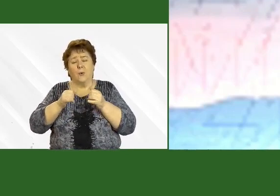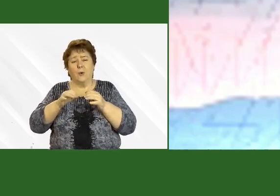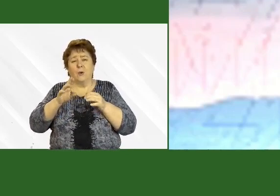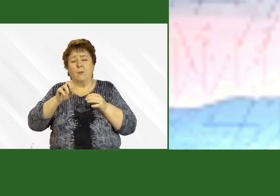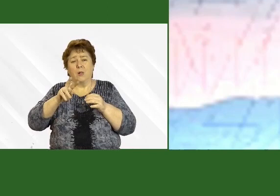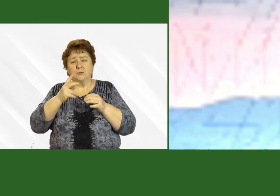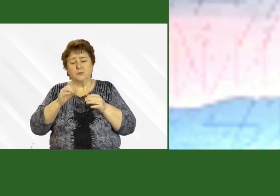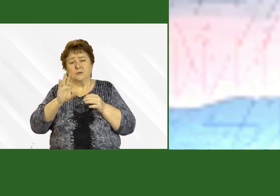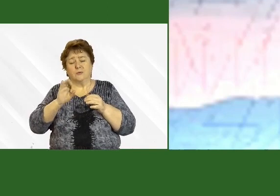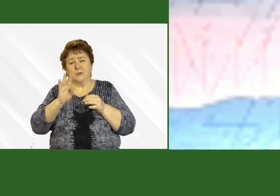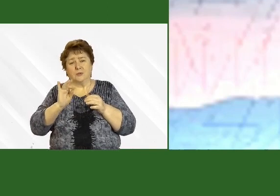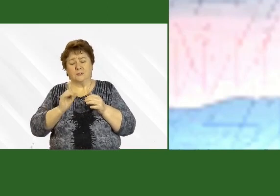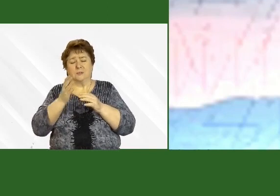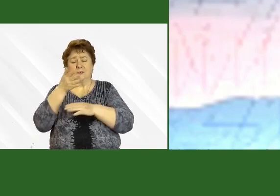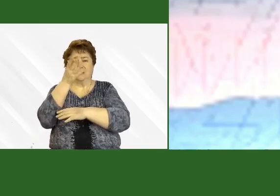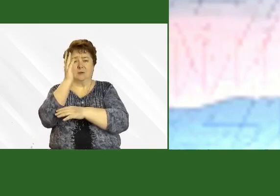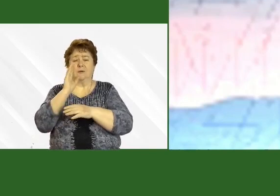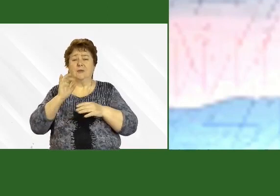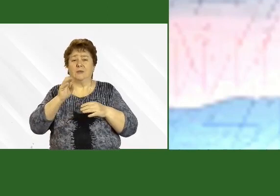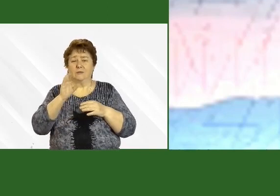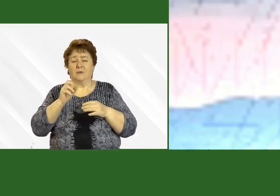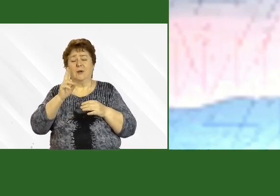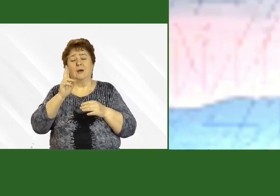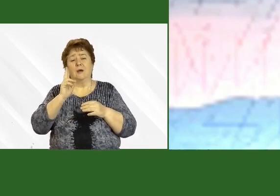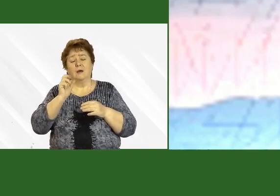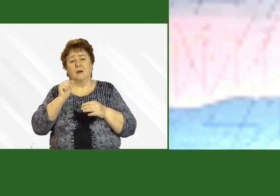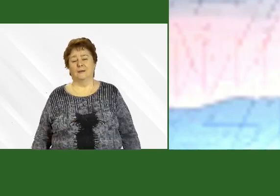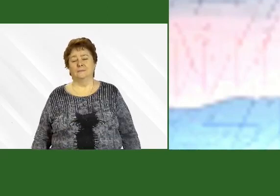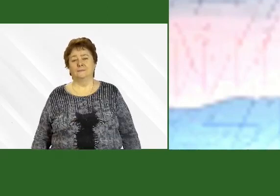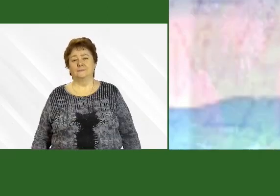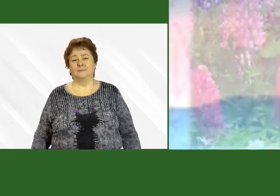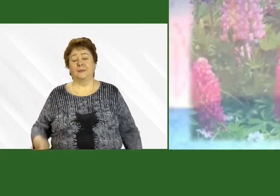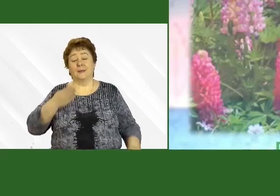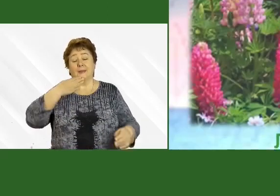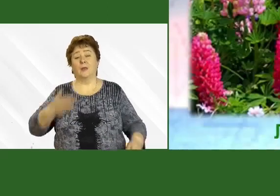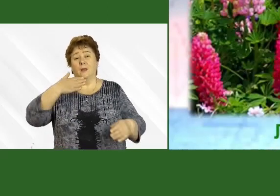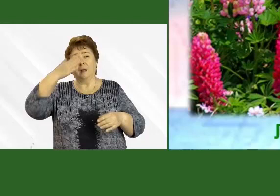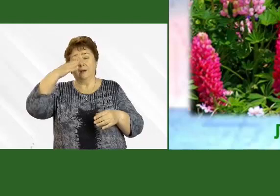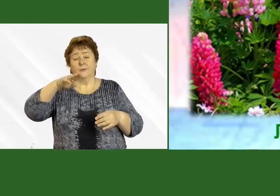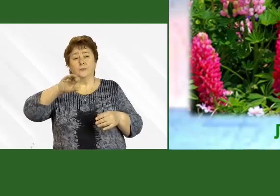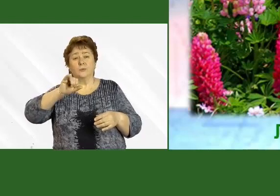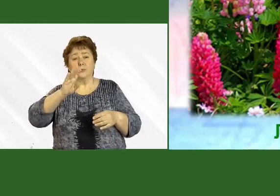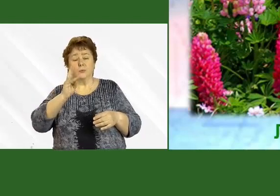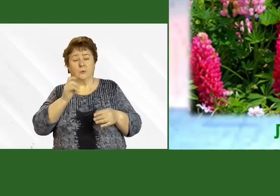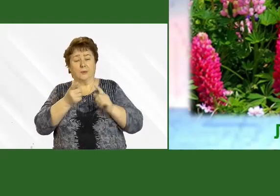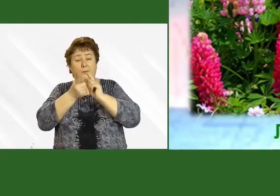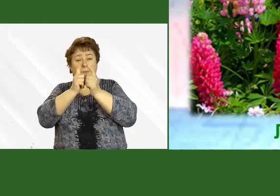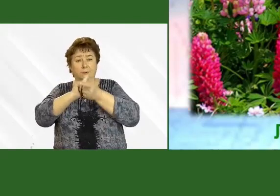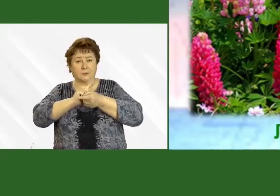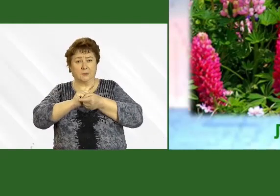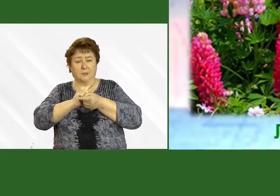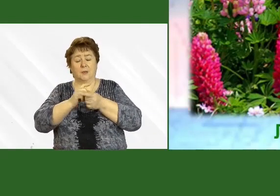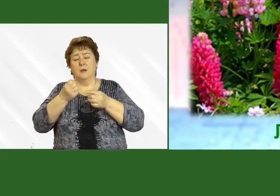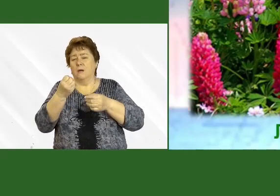вереск из деревьев и его карликовым лето тундра преображается в